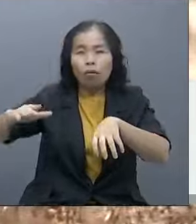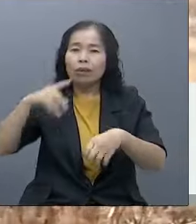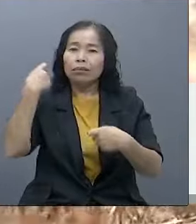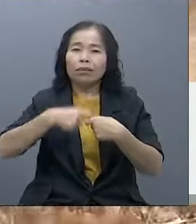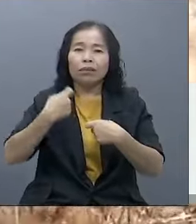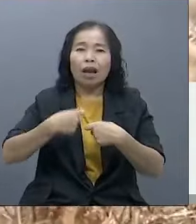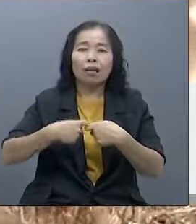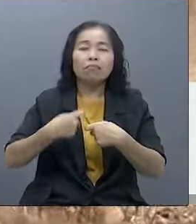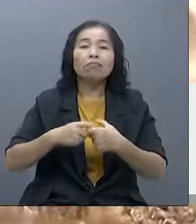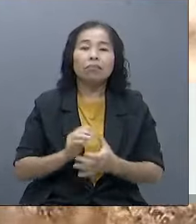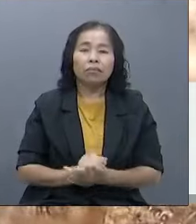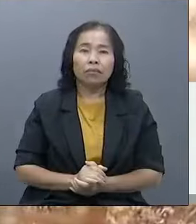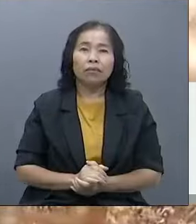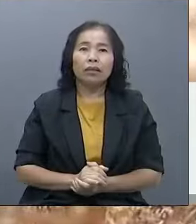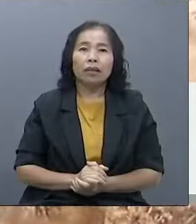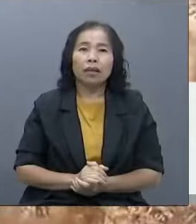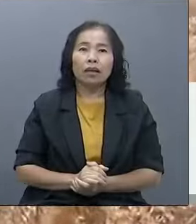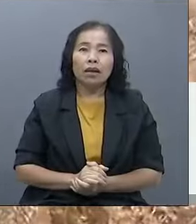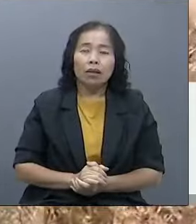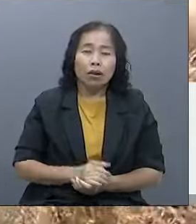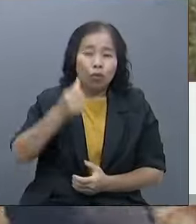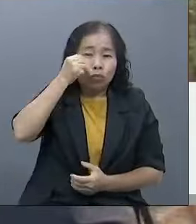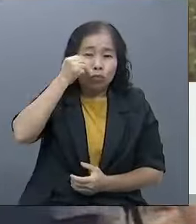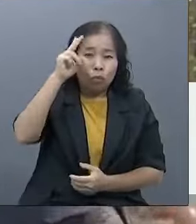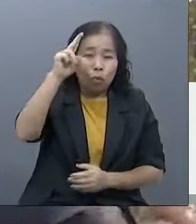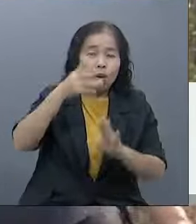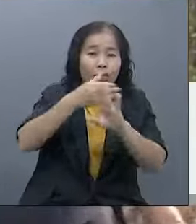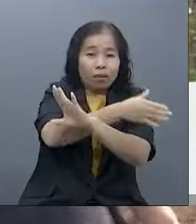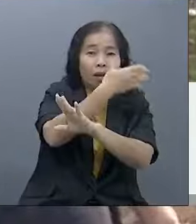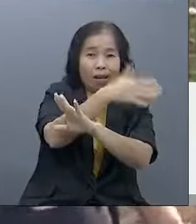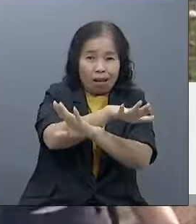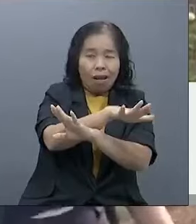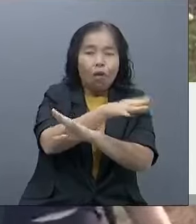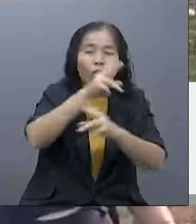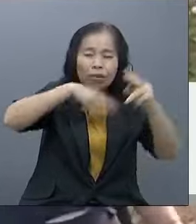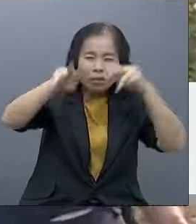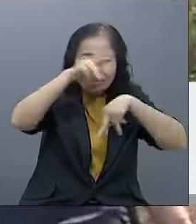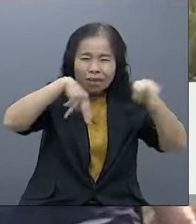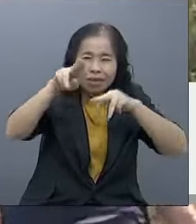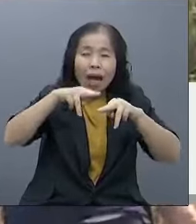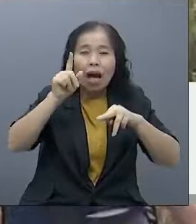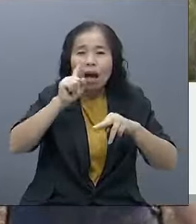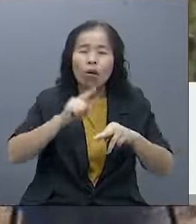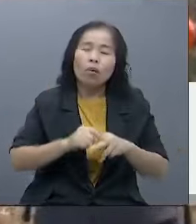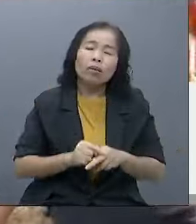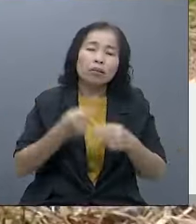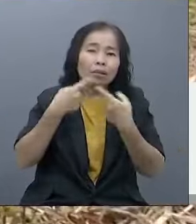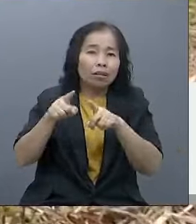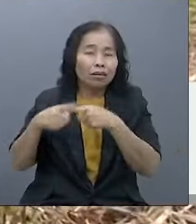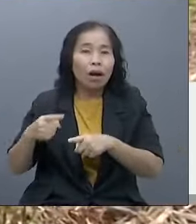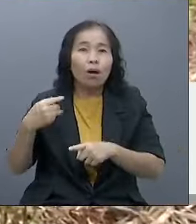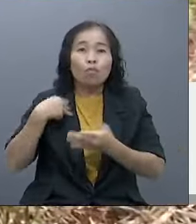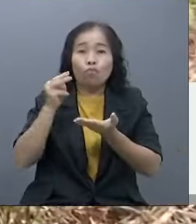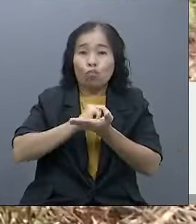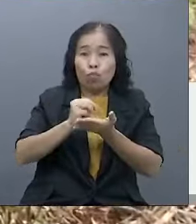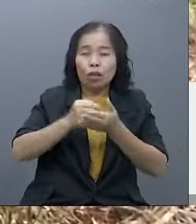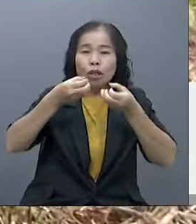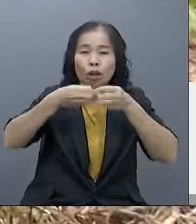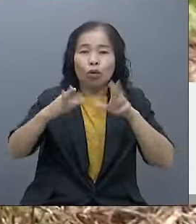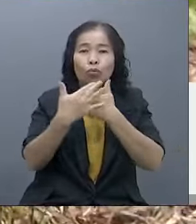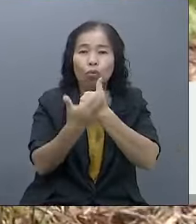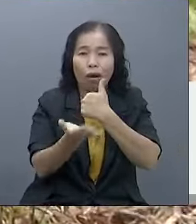ากลำบากค่ะการค้นหา2วันที่ผ่านมาเป็นการค้นหาเชิงยุทธวิธีค่ะซึ่งมูลนิธิกระจกเงาและศู